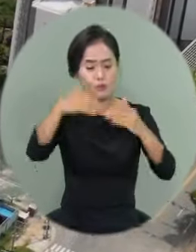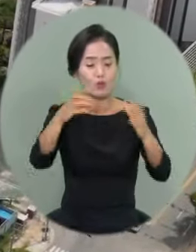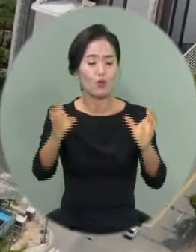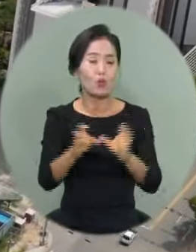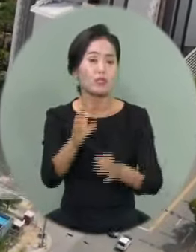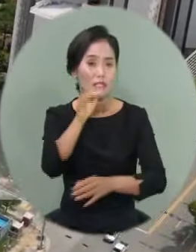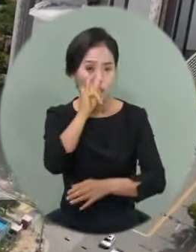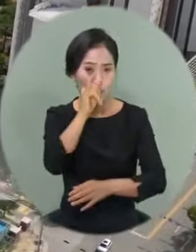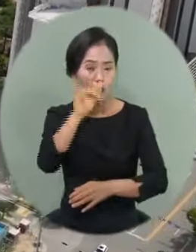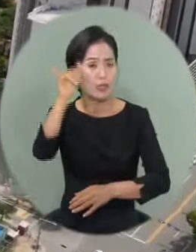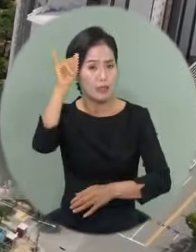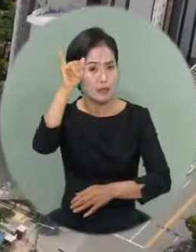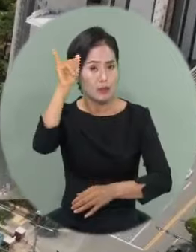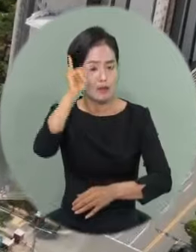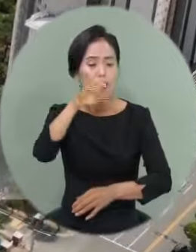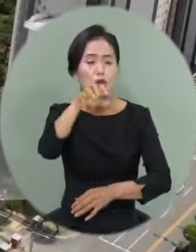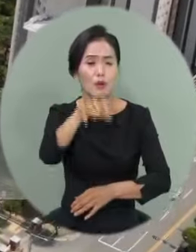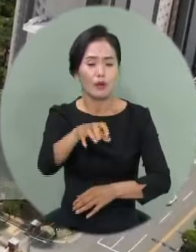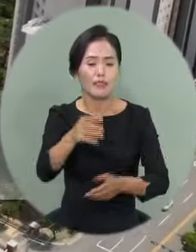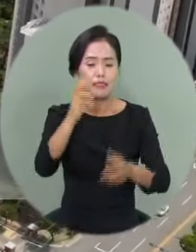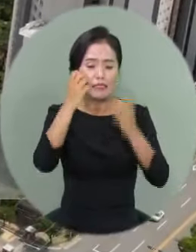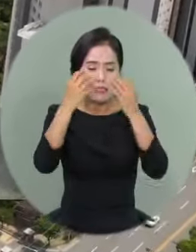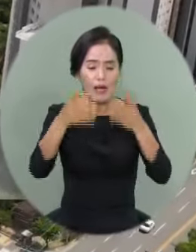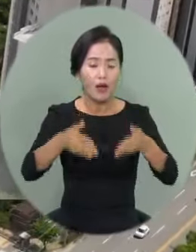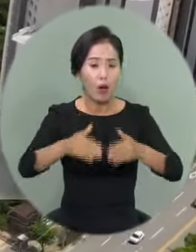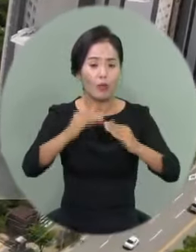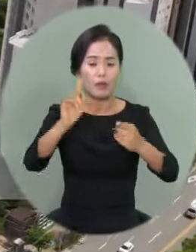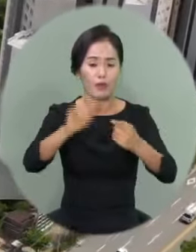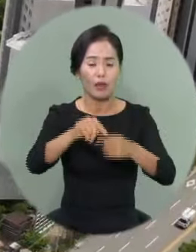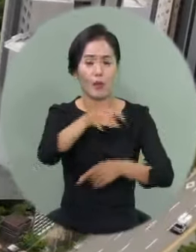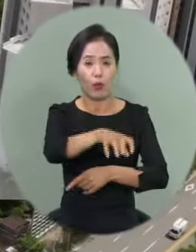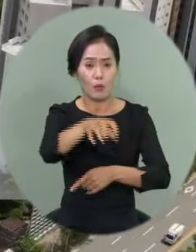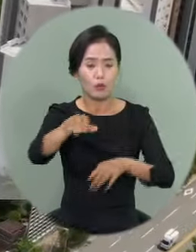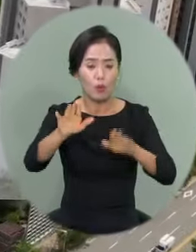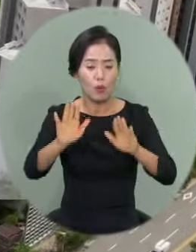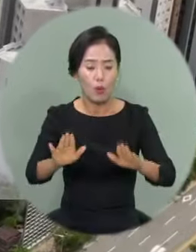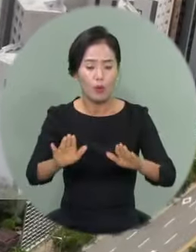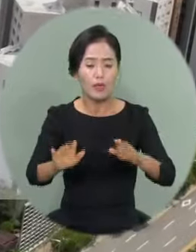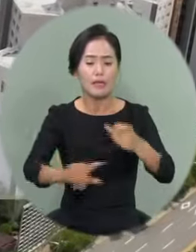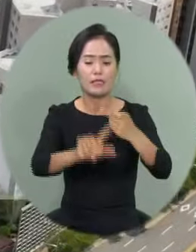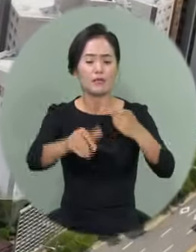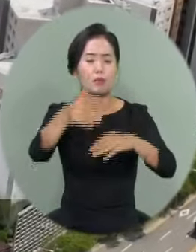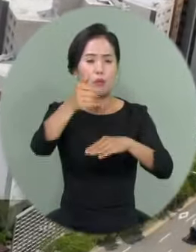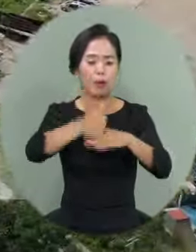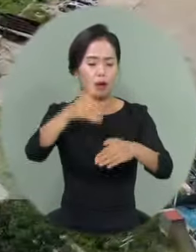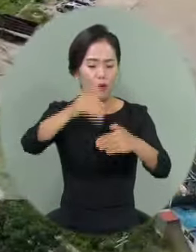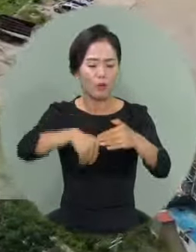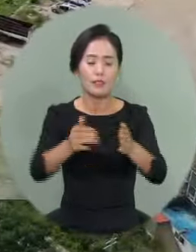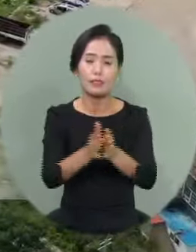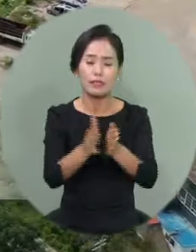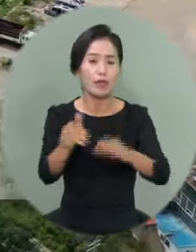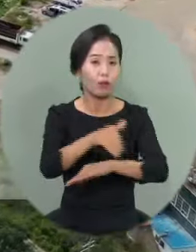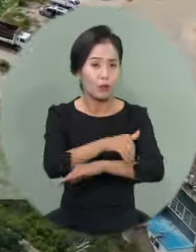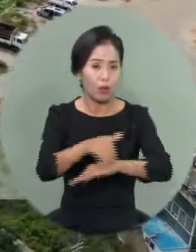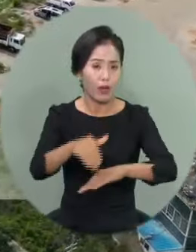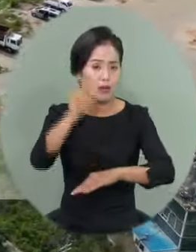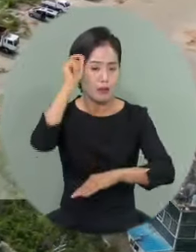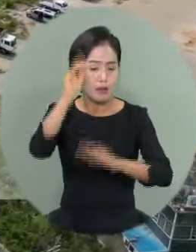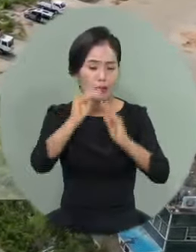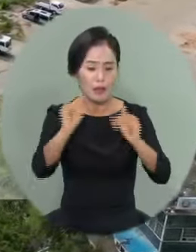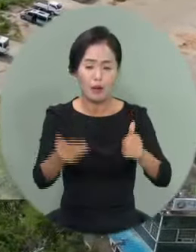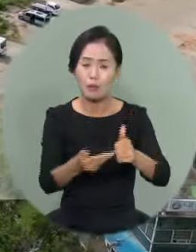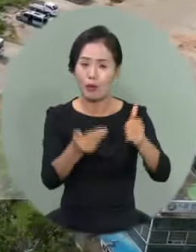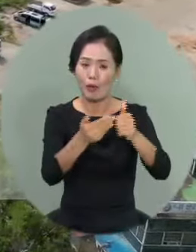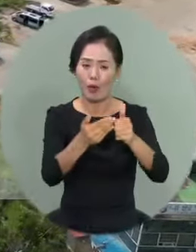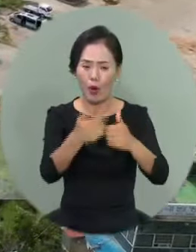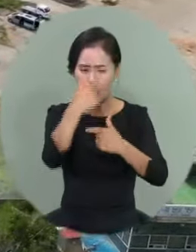있고 인공지능 실증과 창업을 위한 집적단지가 올해 말 준공을 앞두고 있습니다. 인재 양성을 위한